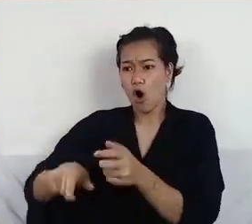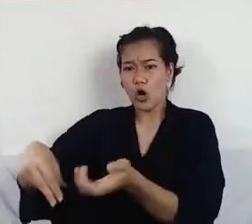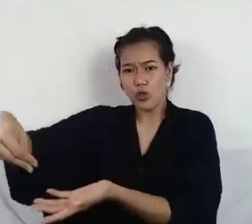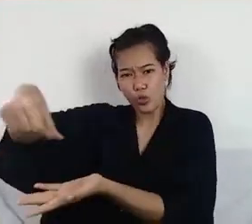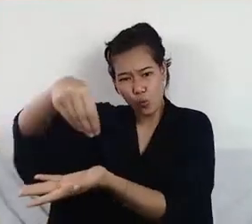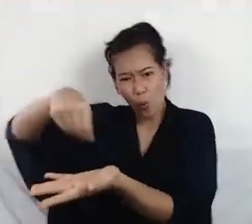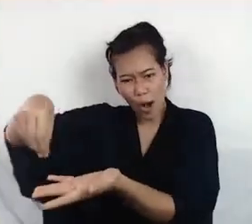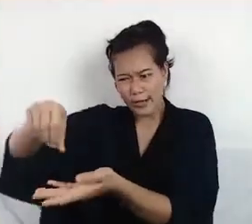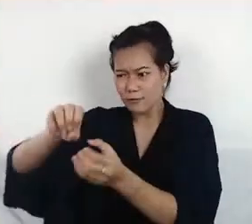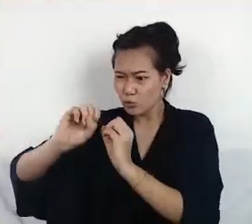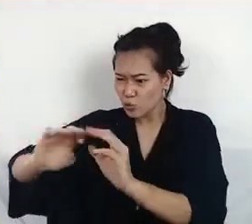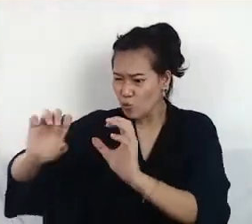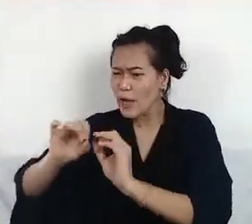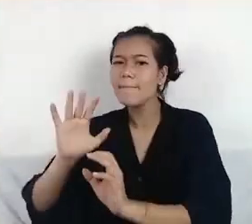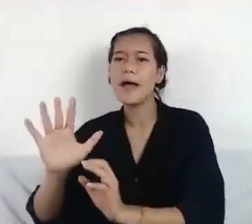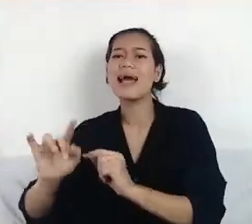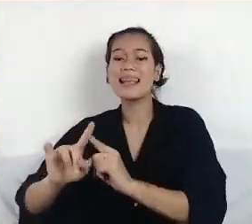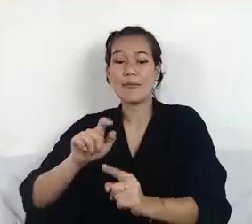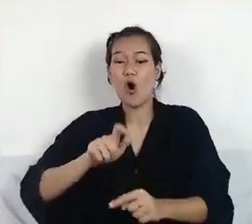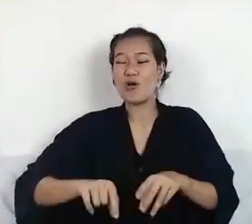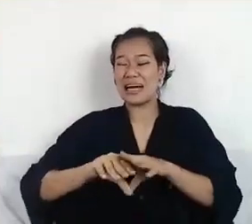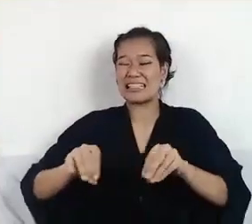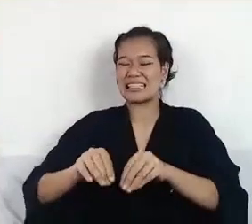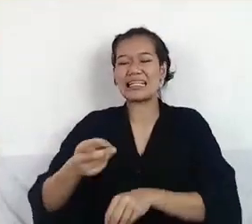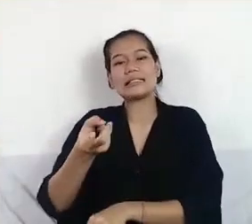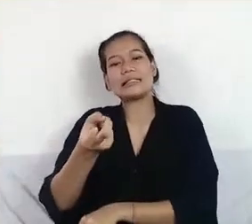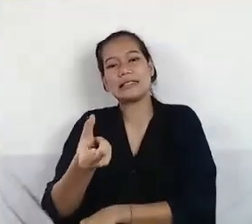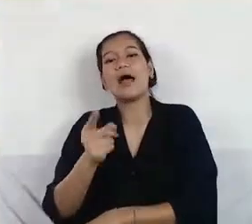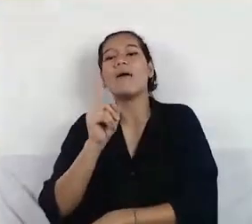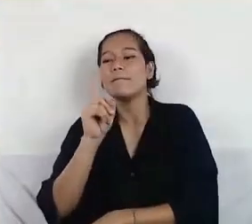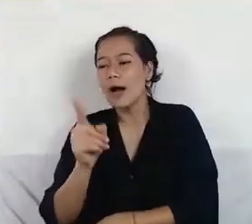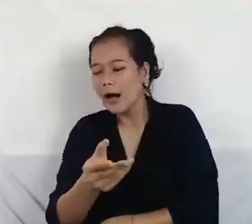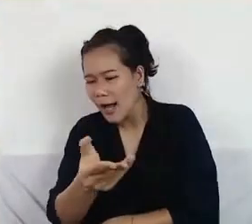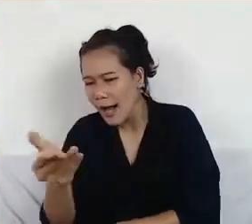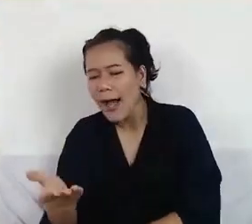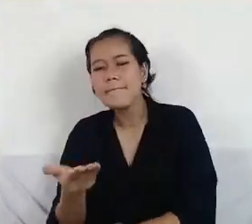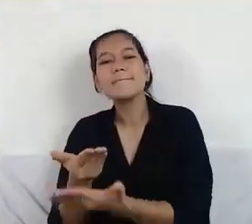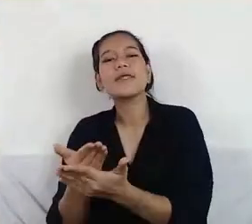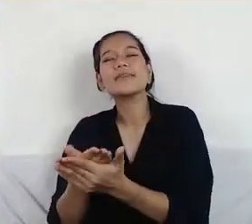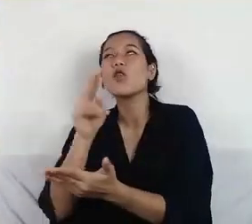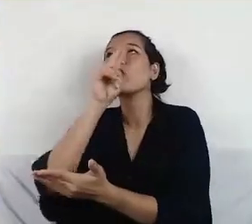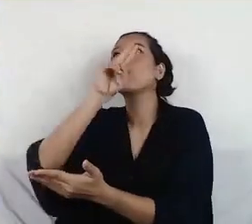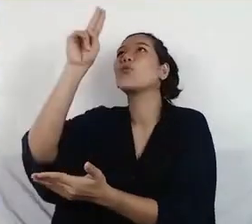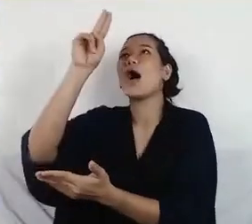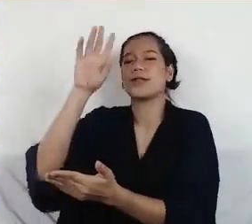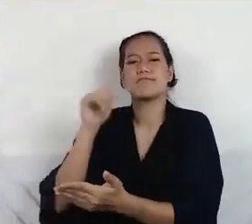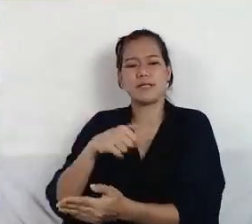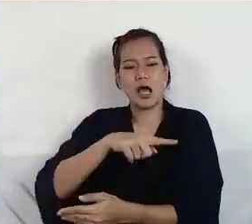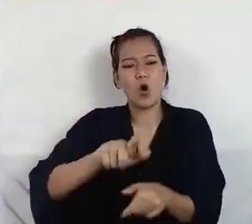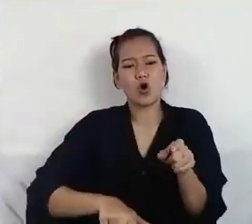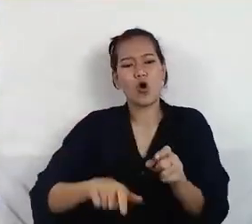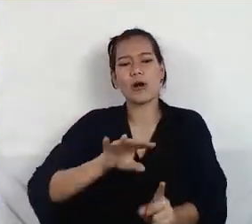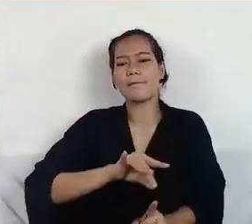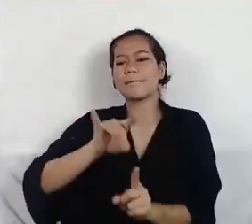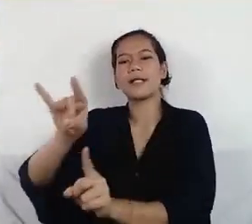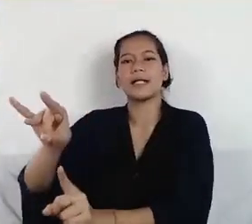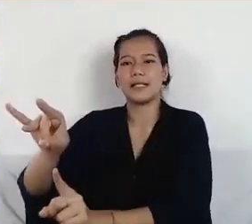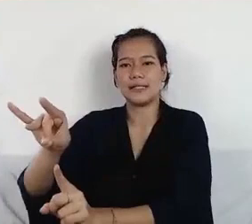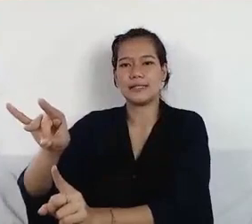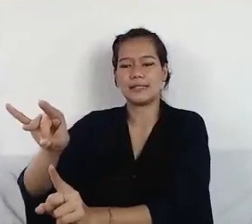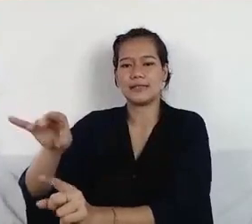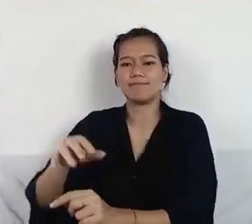pekerja sedikit. Karena itu mintalah kepada Tuhan yang empunya tuaian supaya ia mengirimkan pekerja-pekerja untuk tuaian-tuaian